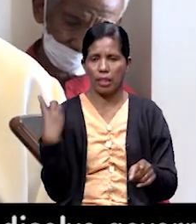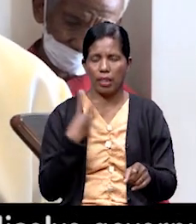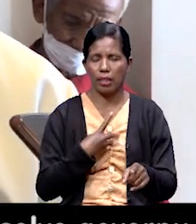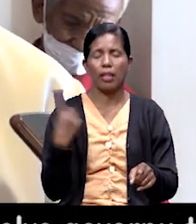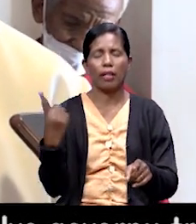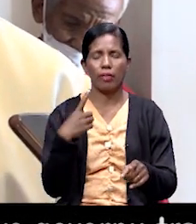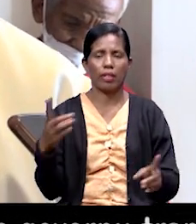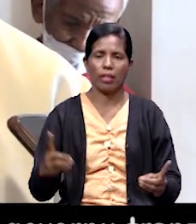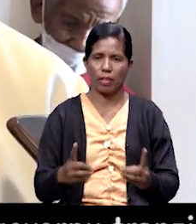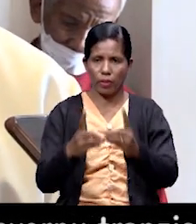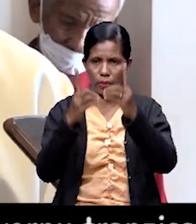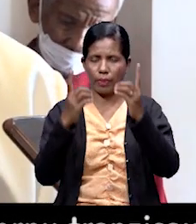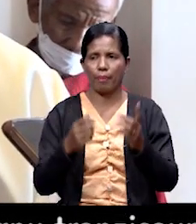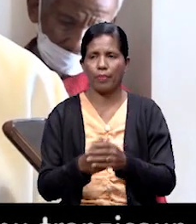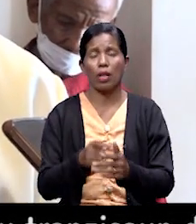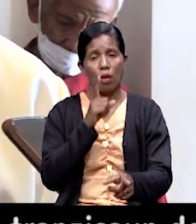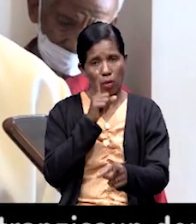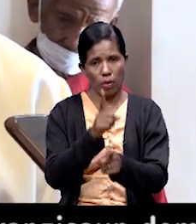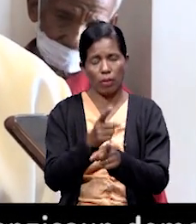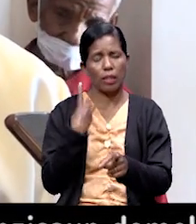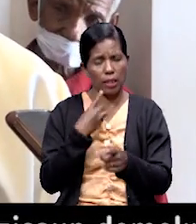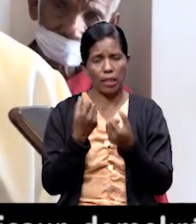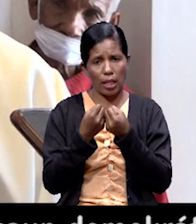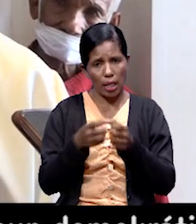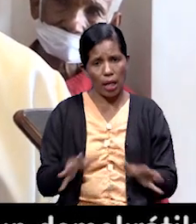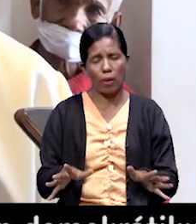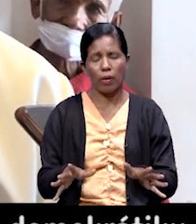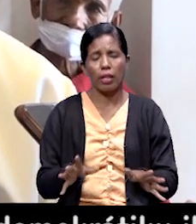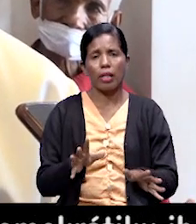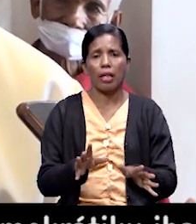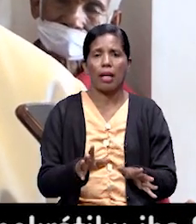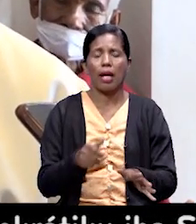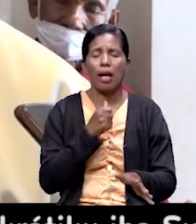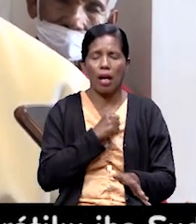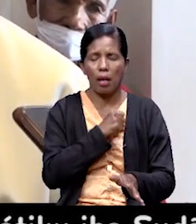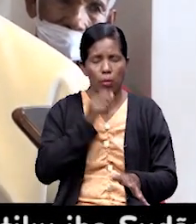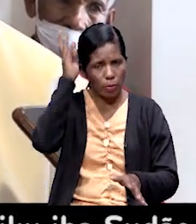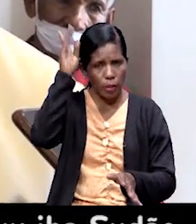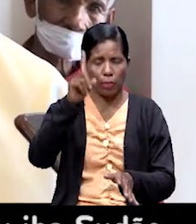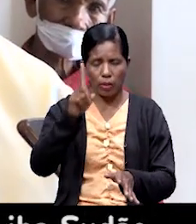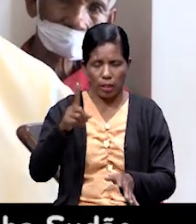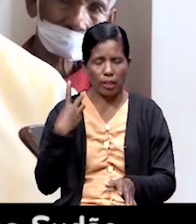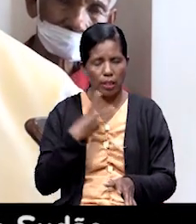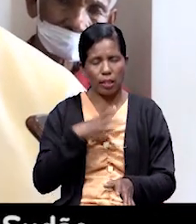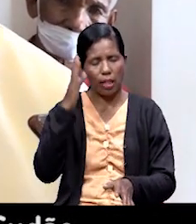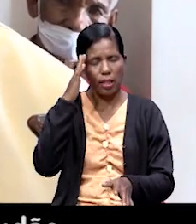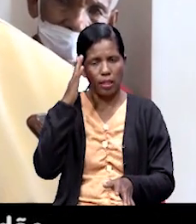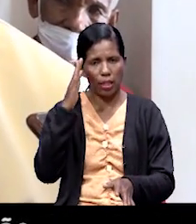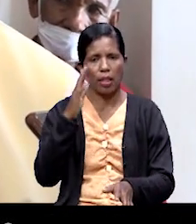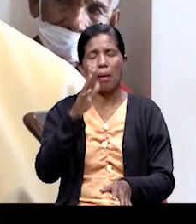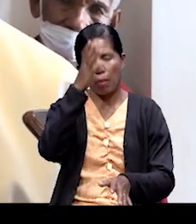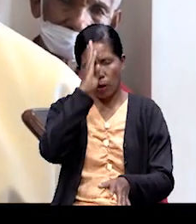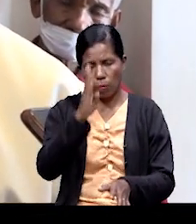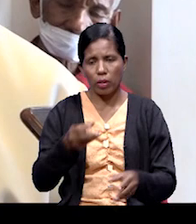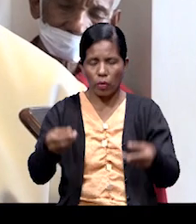ita nunga bele loj juni katak telakum biatan dia kida. Ita mos laramitin katak maromak bolu, maromak seharu ke firbali ita maita.